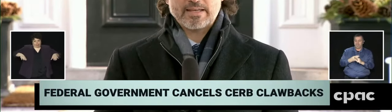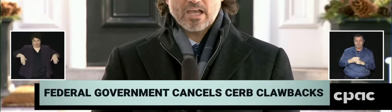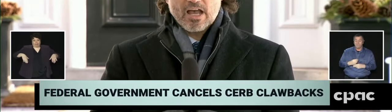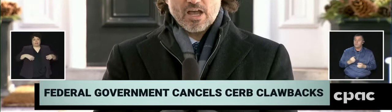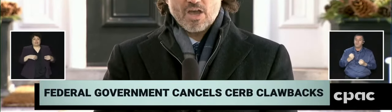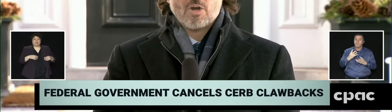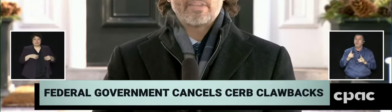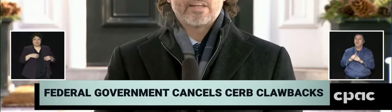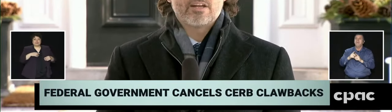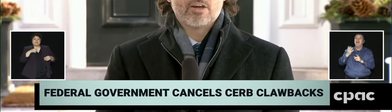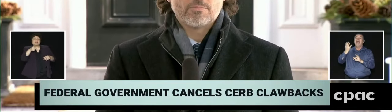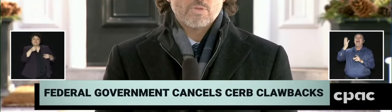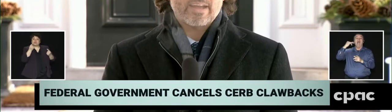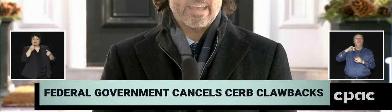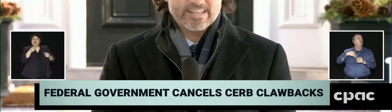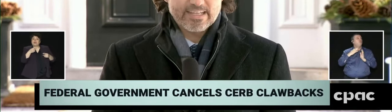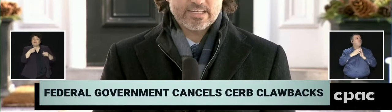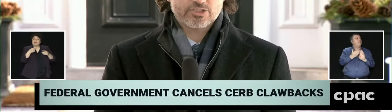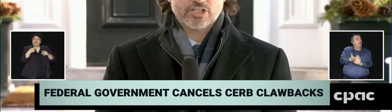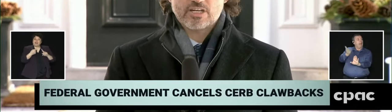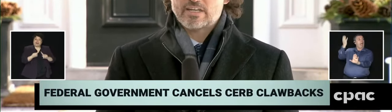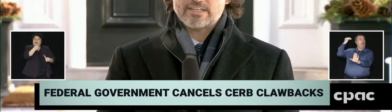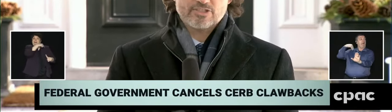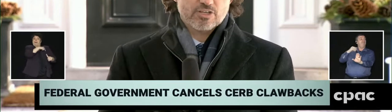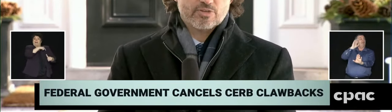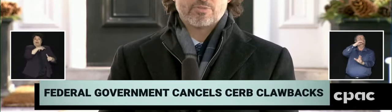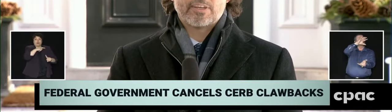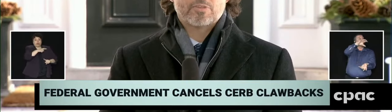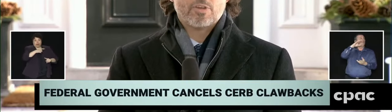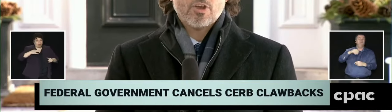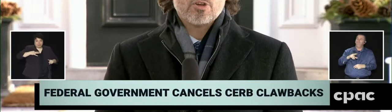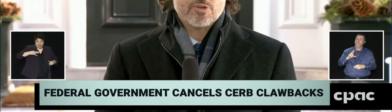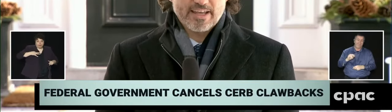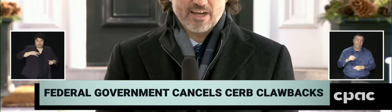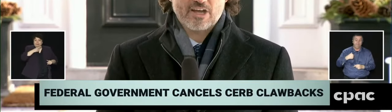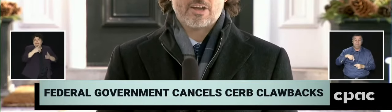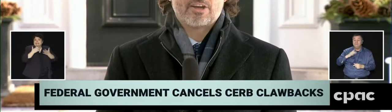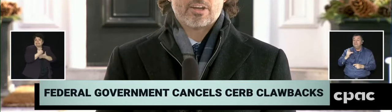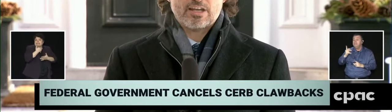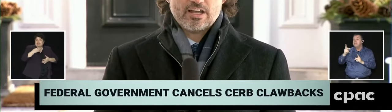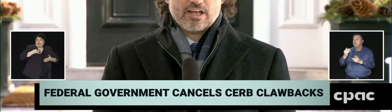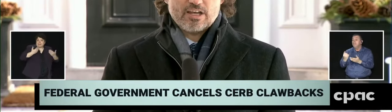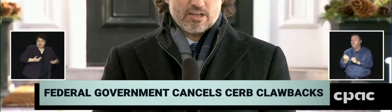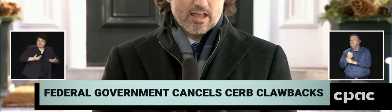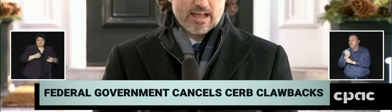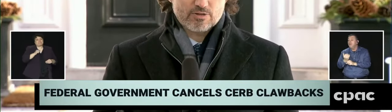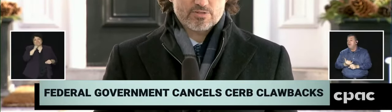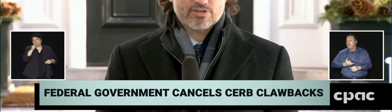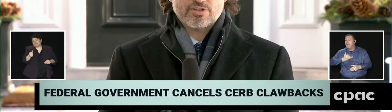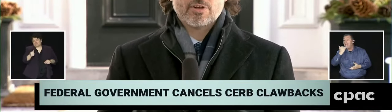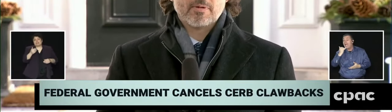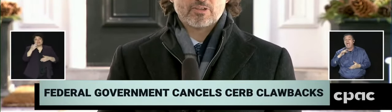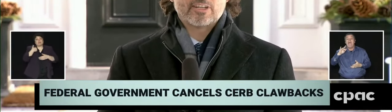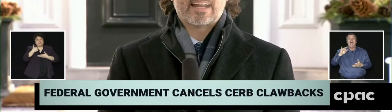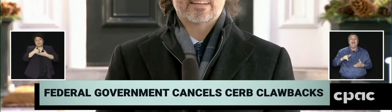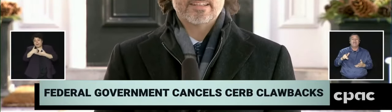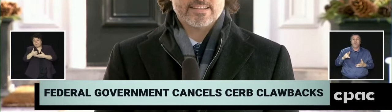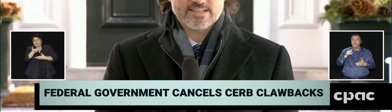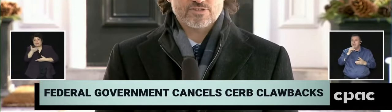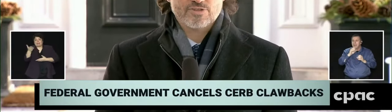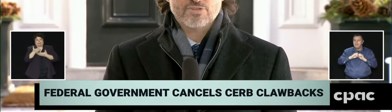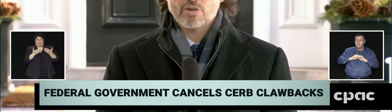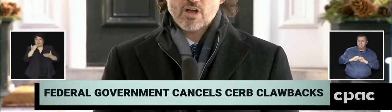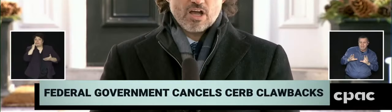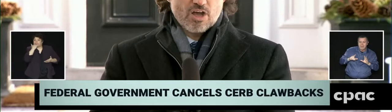rétroactives, mais on est là pour aider les gens qui ont fait une erreur à cause d'un manque de clarté